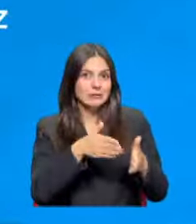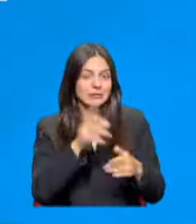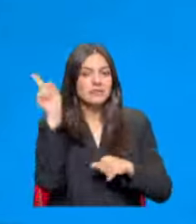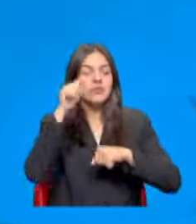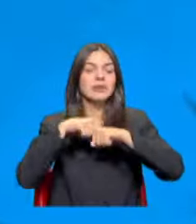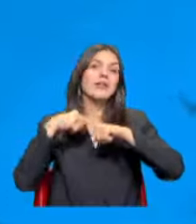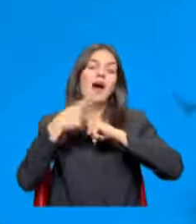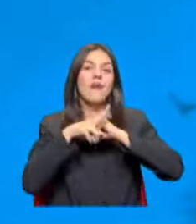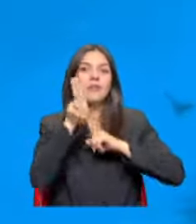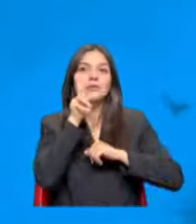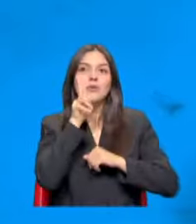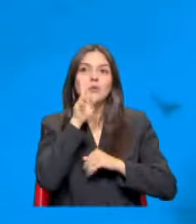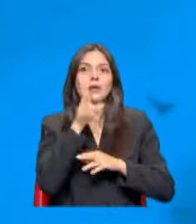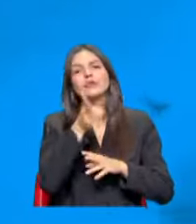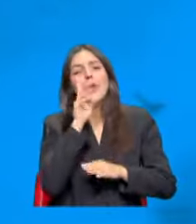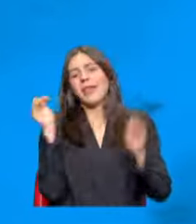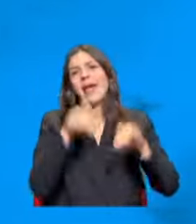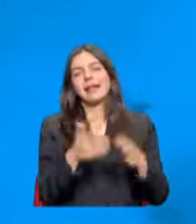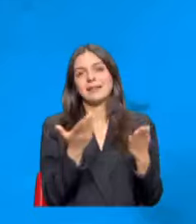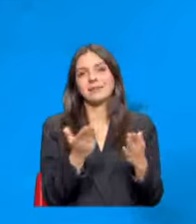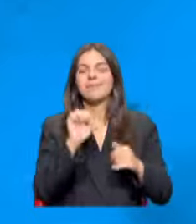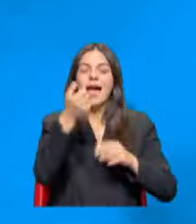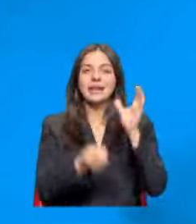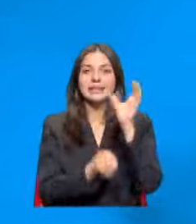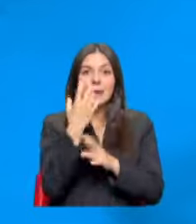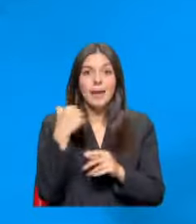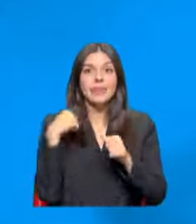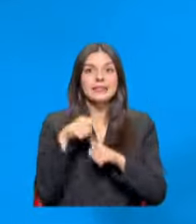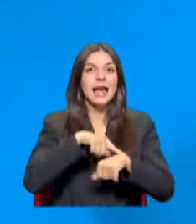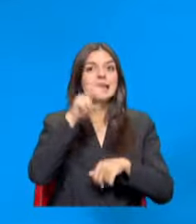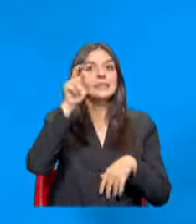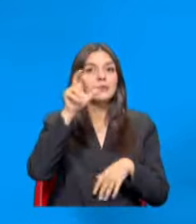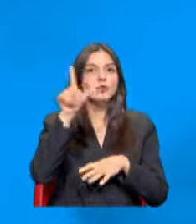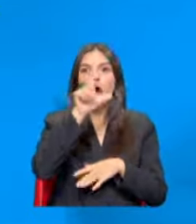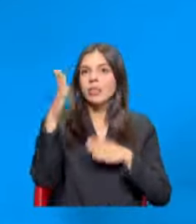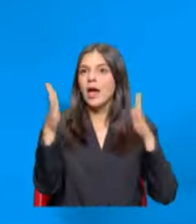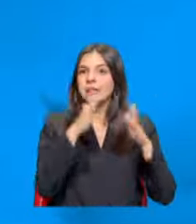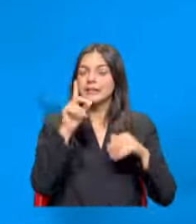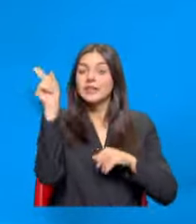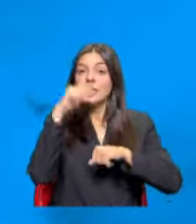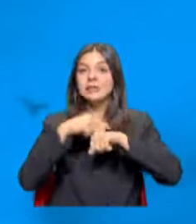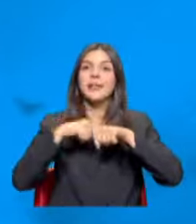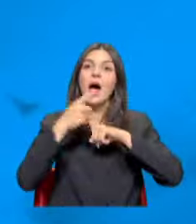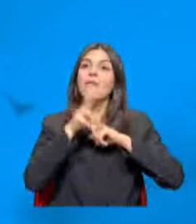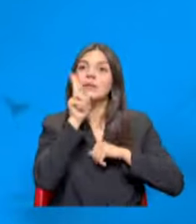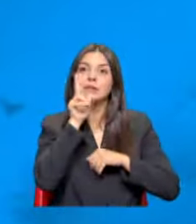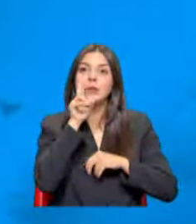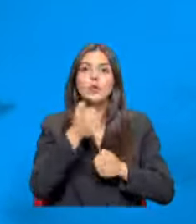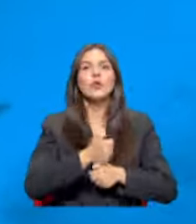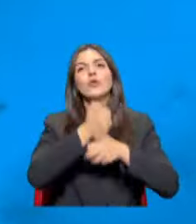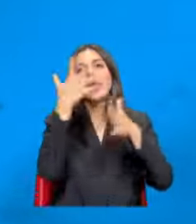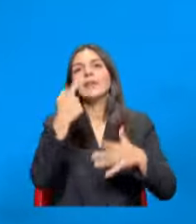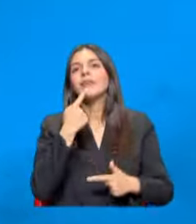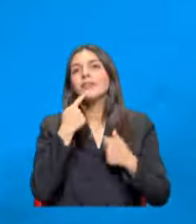Çalar Saat hafta sonusunun sonuna geldik. Yarın sabah da yine saat 8.30 ile 10 arasında Çalar Saat hafta sonunda